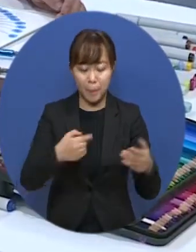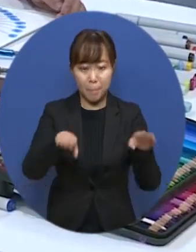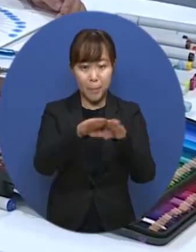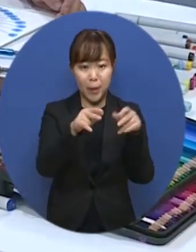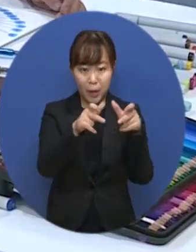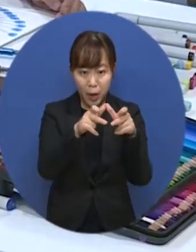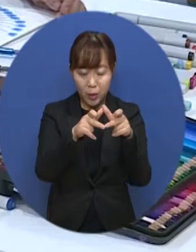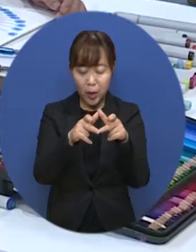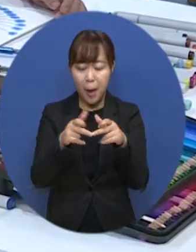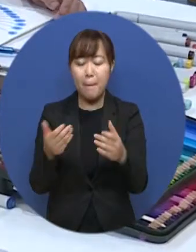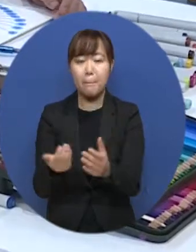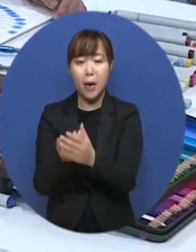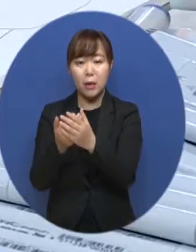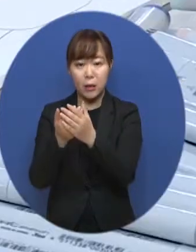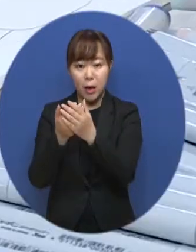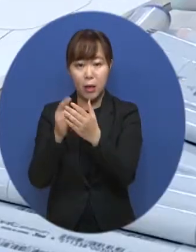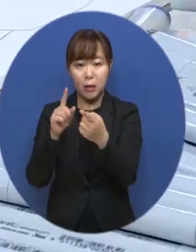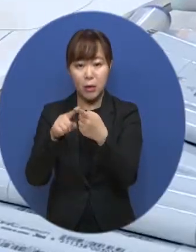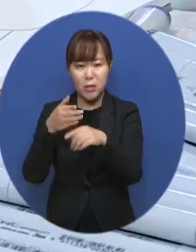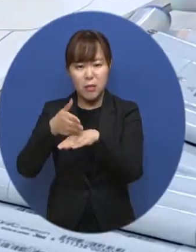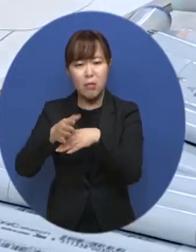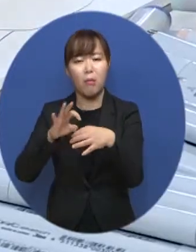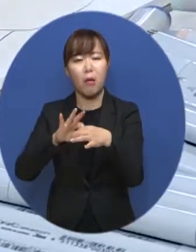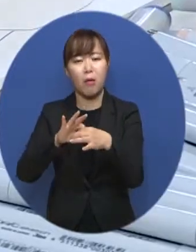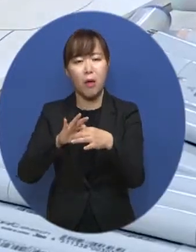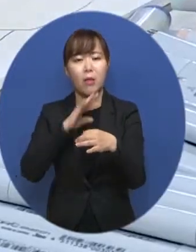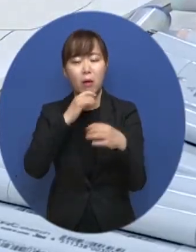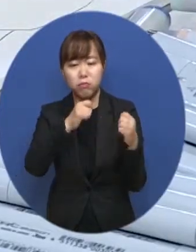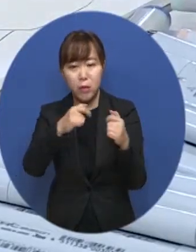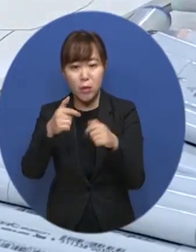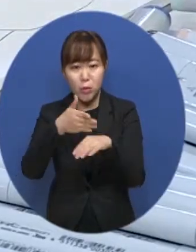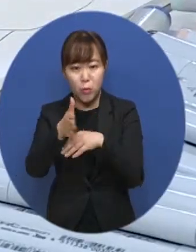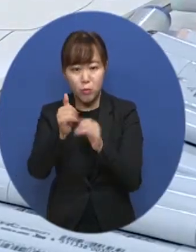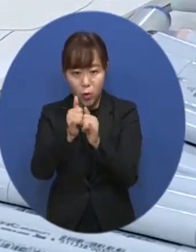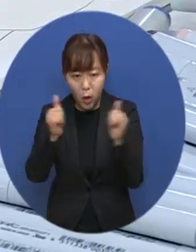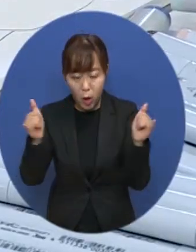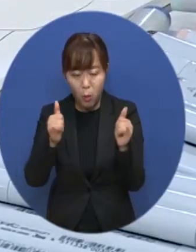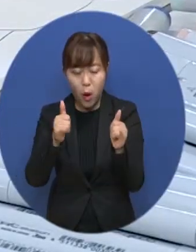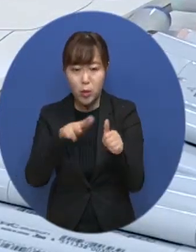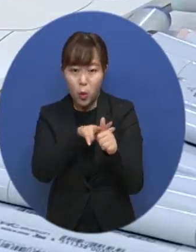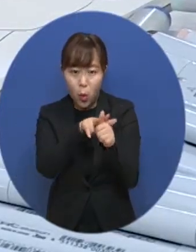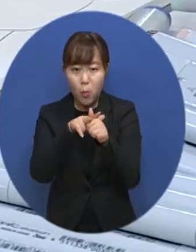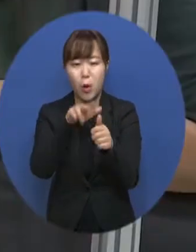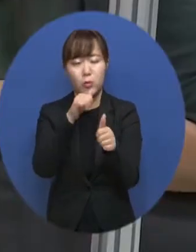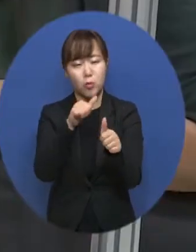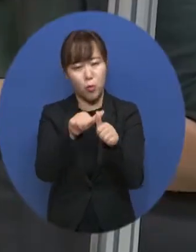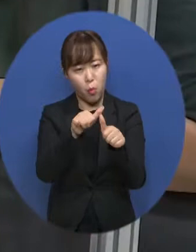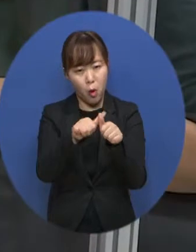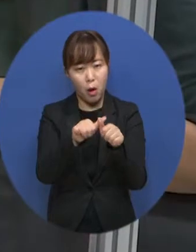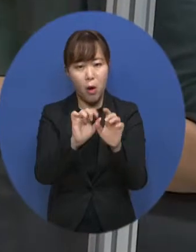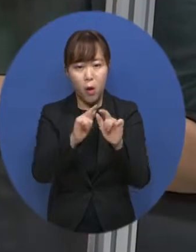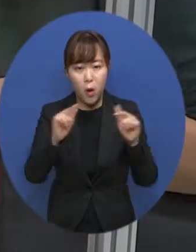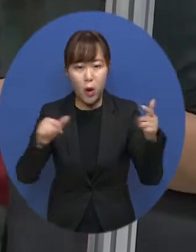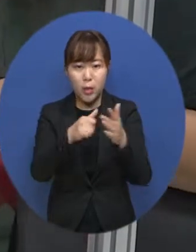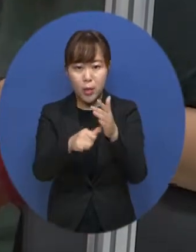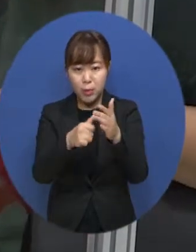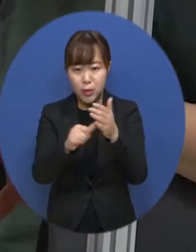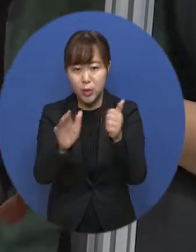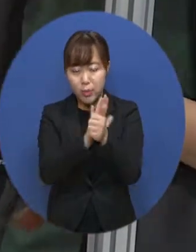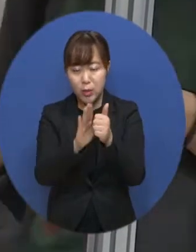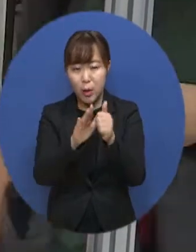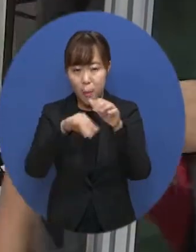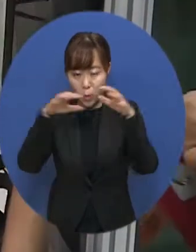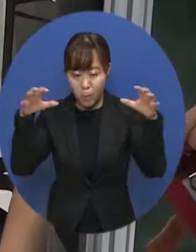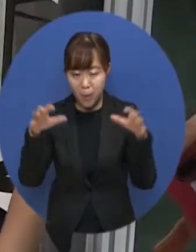발달지연 에 대한 생애주기별 전문가의 정보와 조언 다양한 제품과 서비스가 한자리에 모였습니다